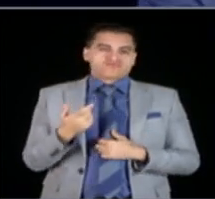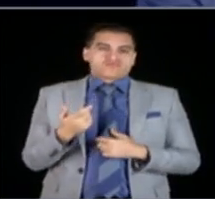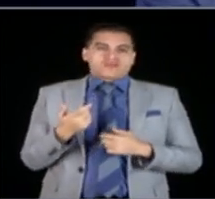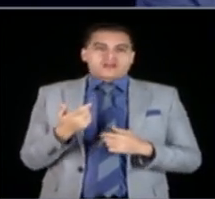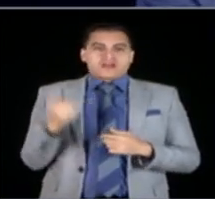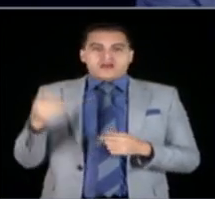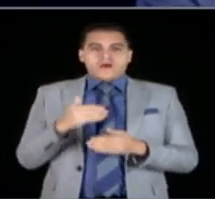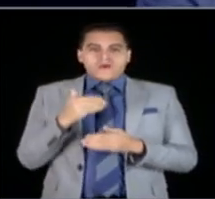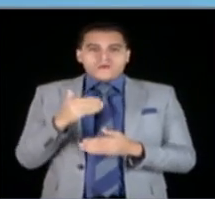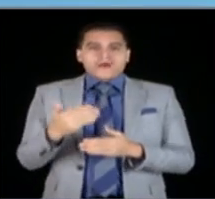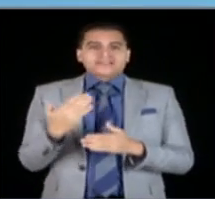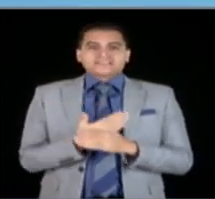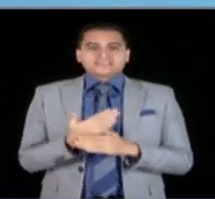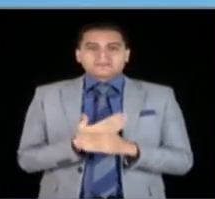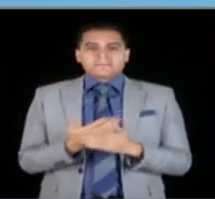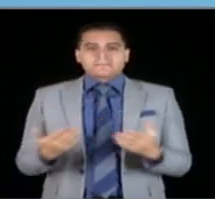استنيت كتير لي.